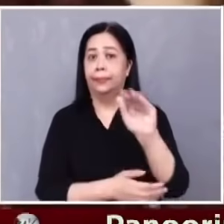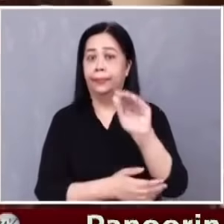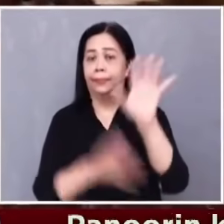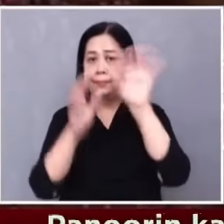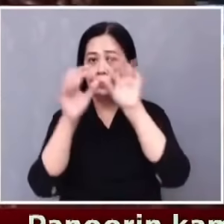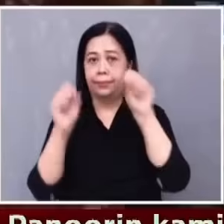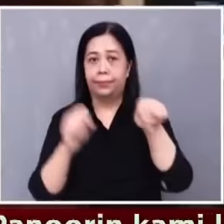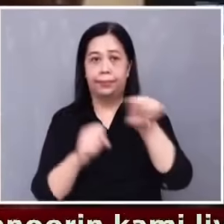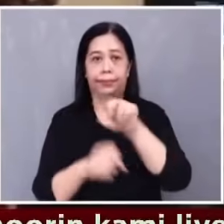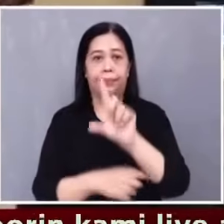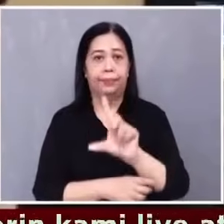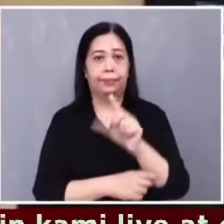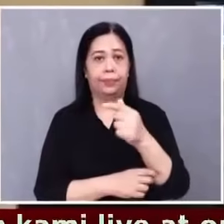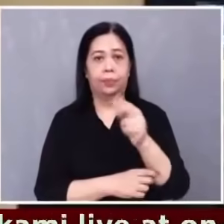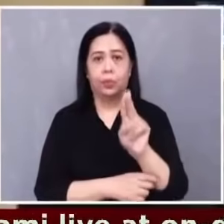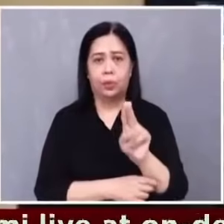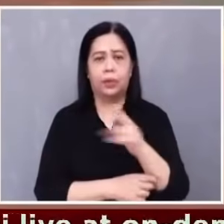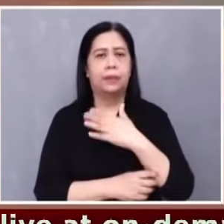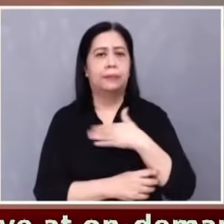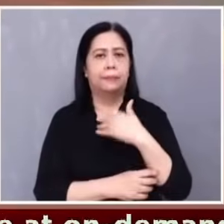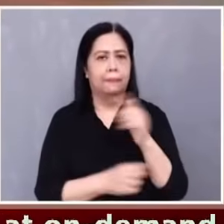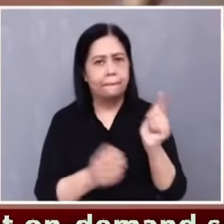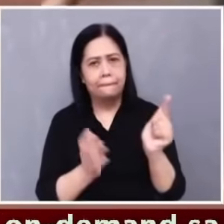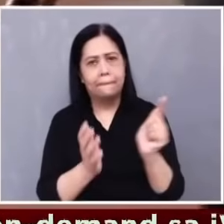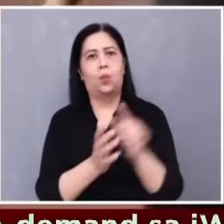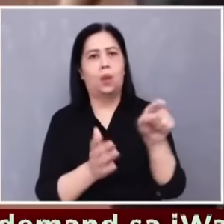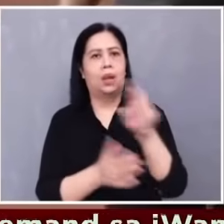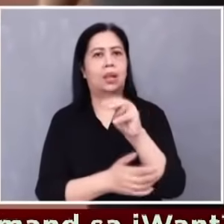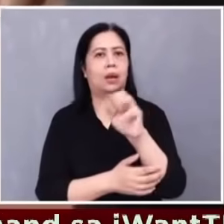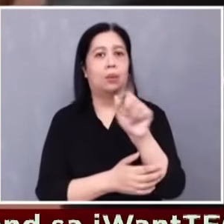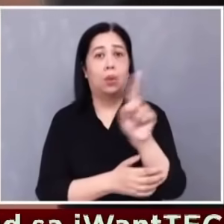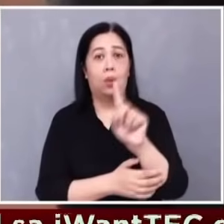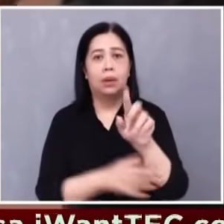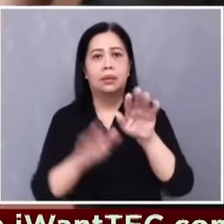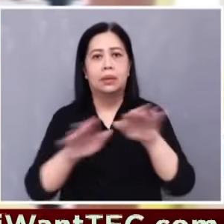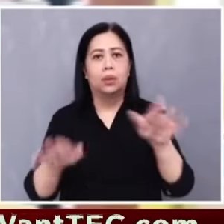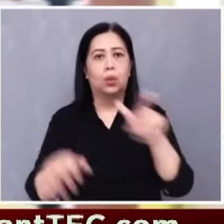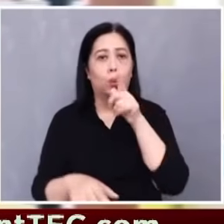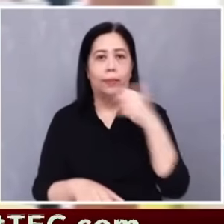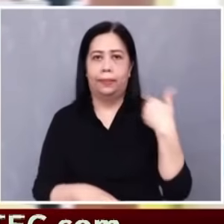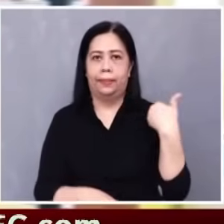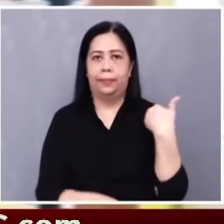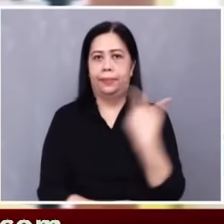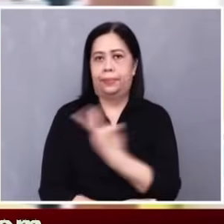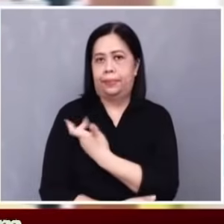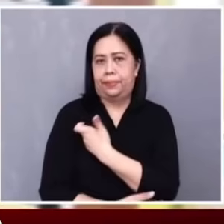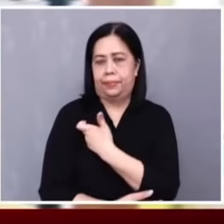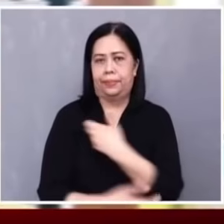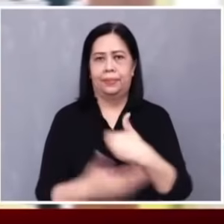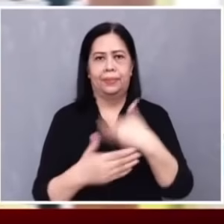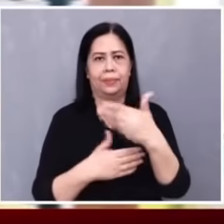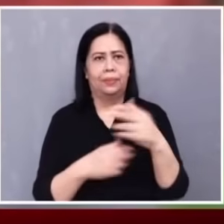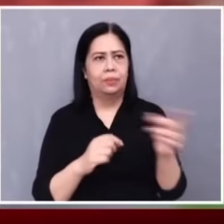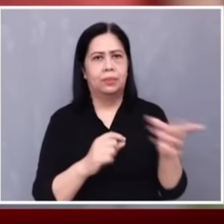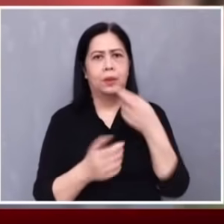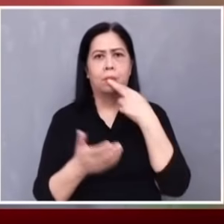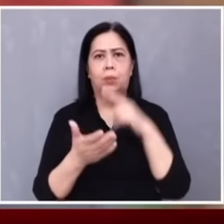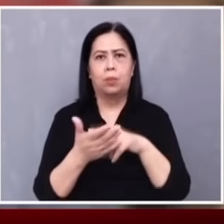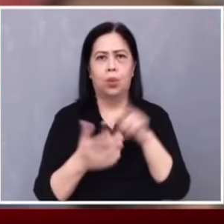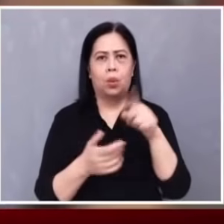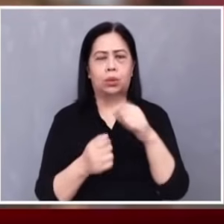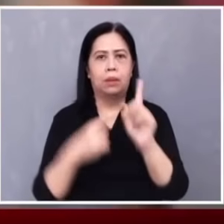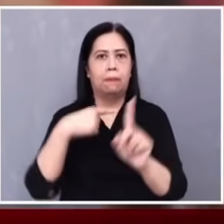na pamahalaan na ipagbawal muna sa mga mall ang mga batang hindi bakunado. Kasunod ito ng napaulat na pagpositibo